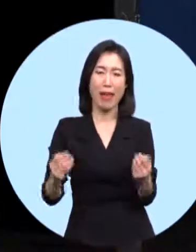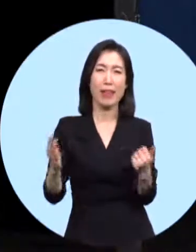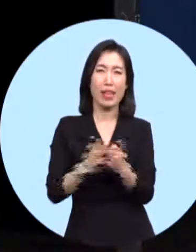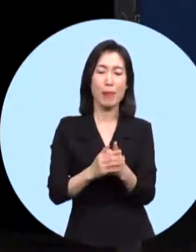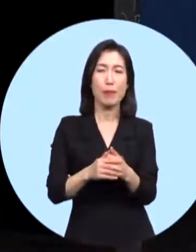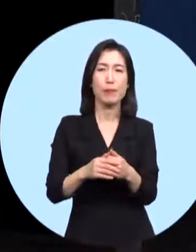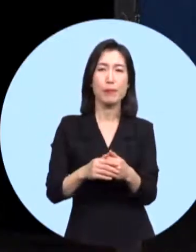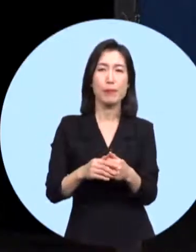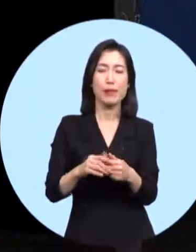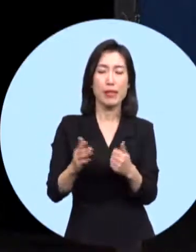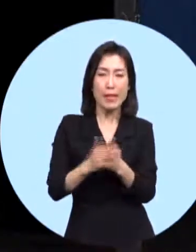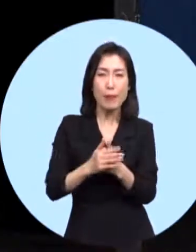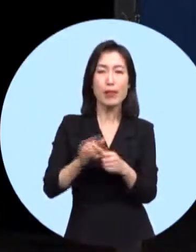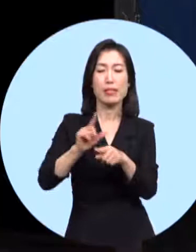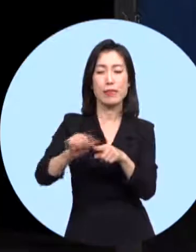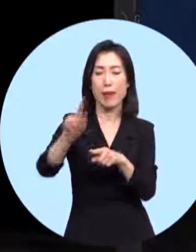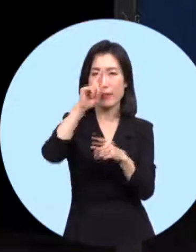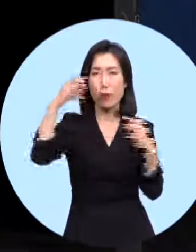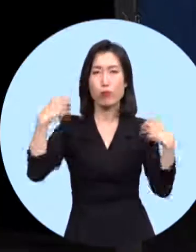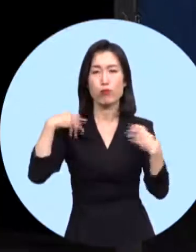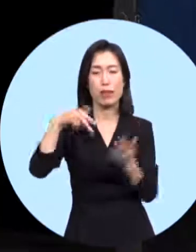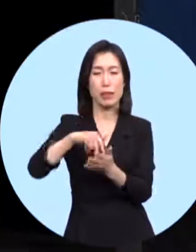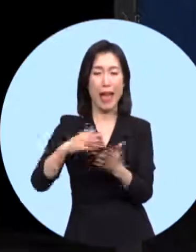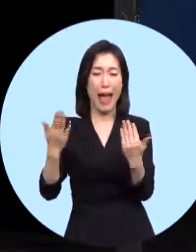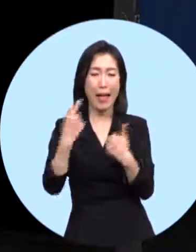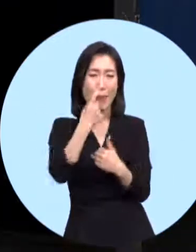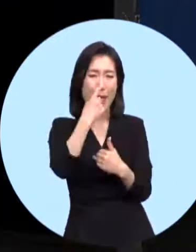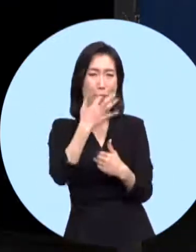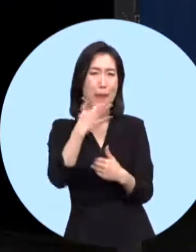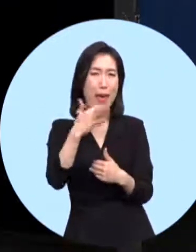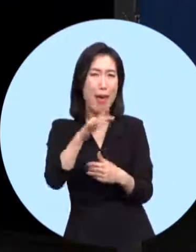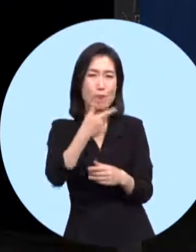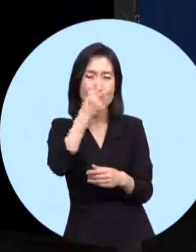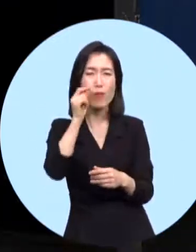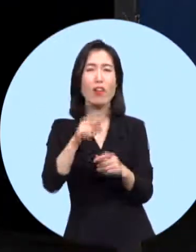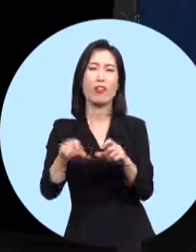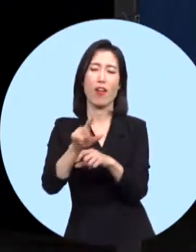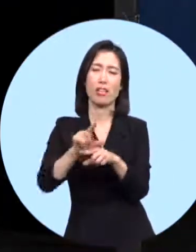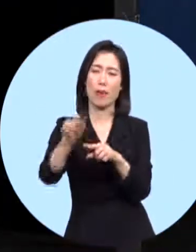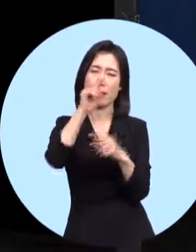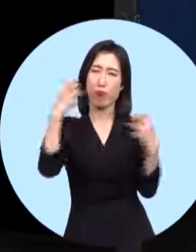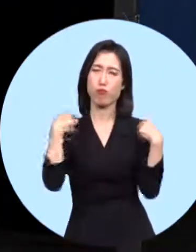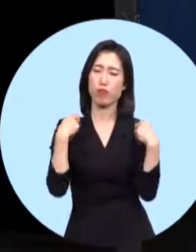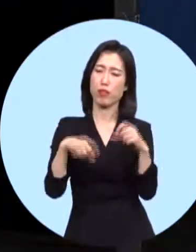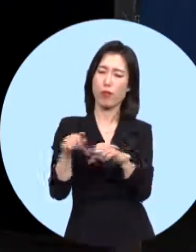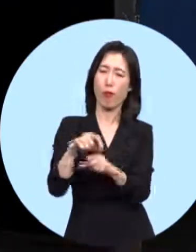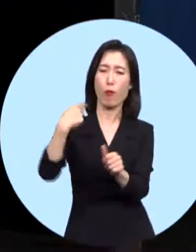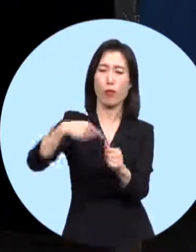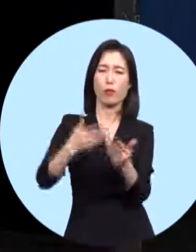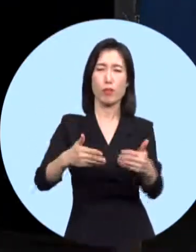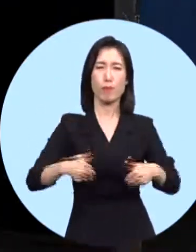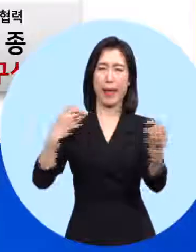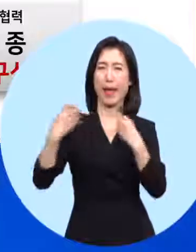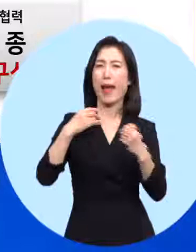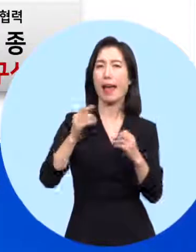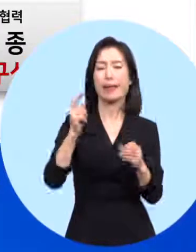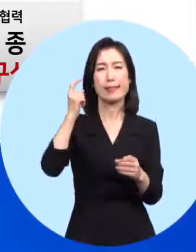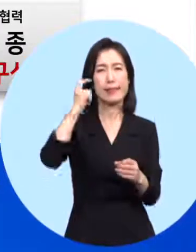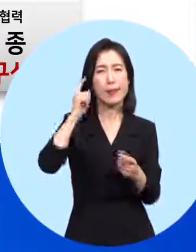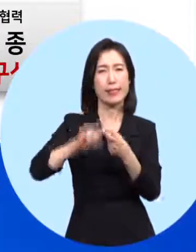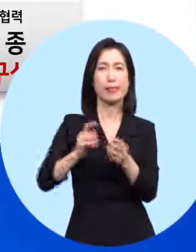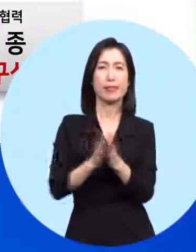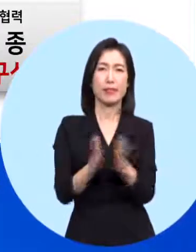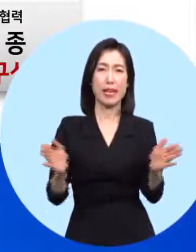그러니까 지방 정부에서 이런 역할들을 해야 된다라고 하는 요구들이 시작이 되고 있었습니다.